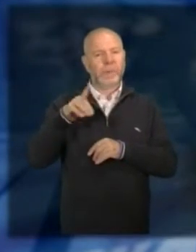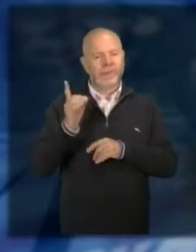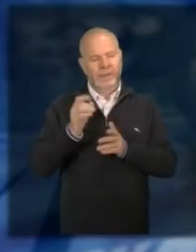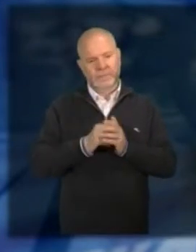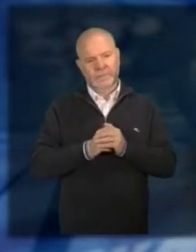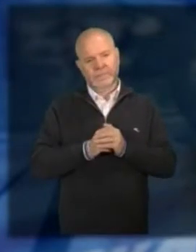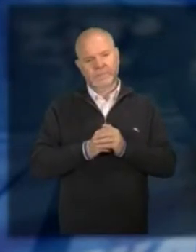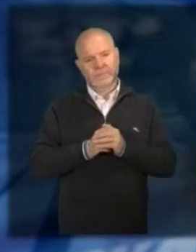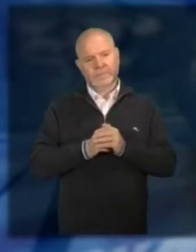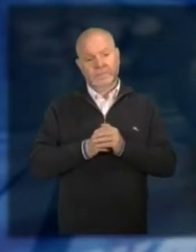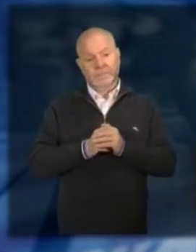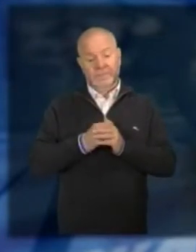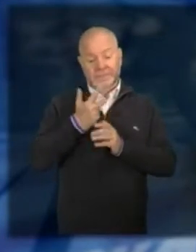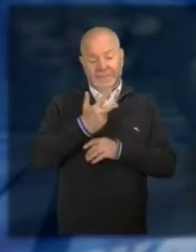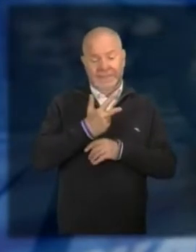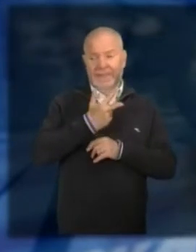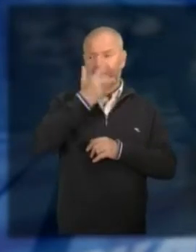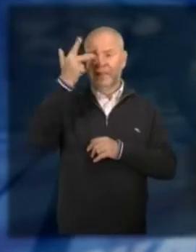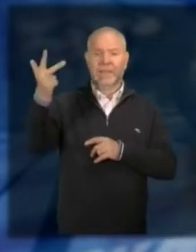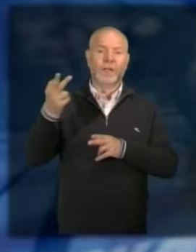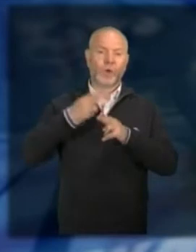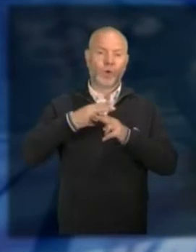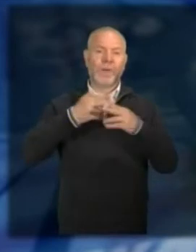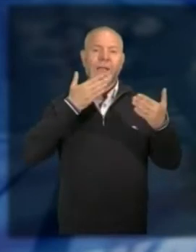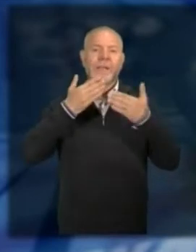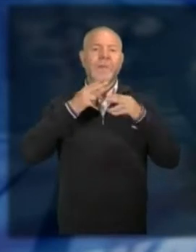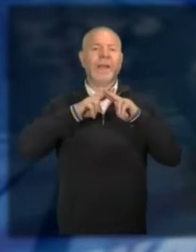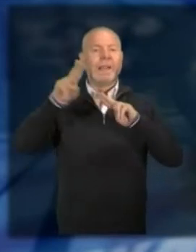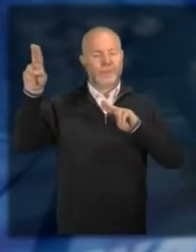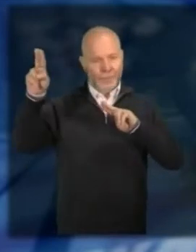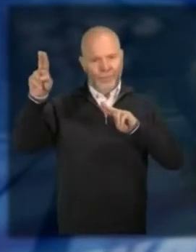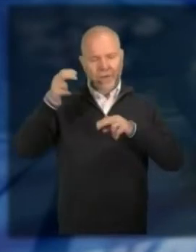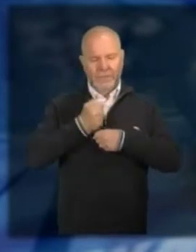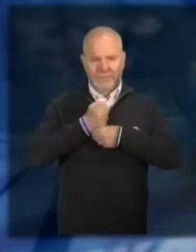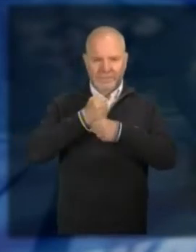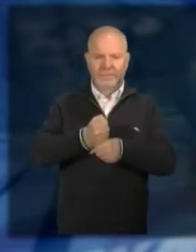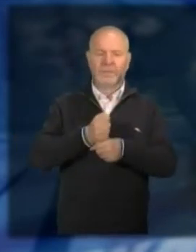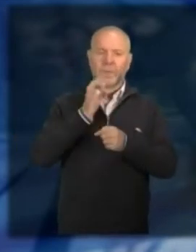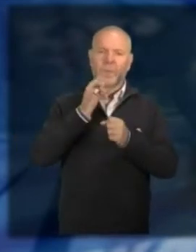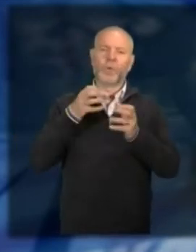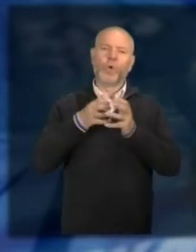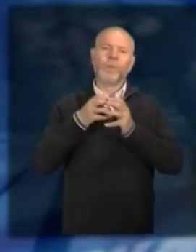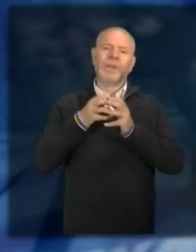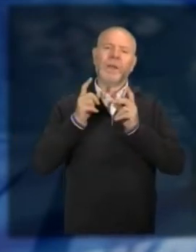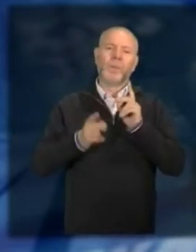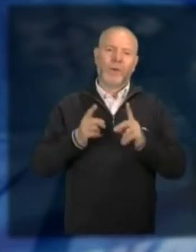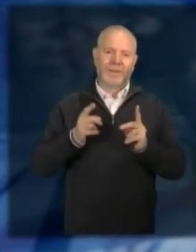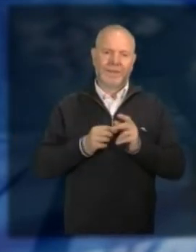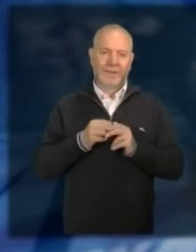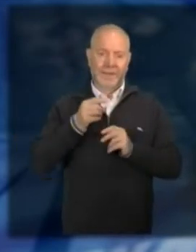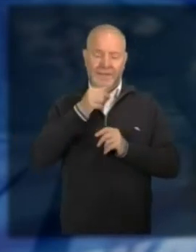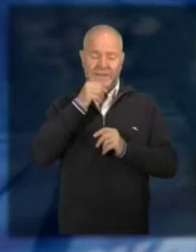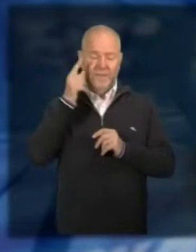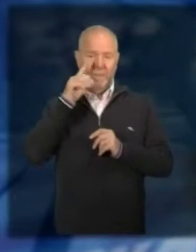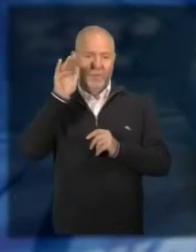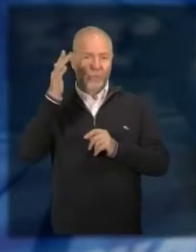del territorio all'Assemblea Nazionale del PD saranno capaci di rappresentare al meglio la nostra comunità politica in un momento delicato per il futuro